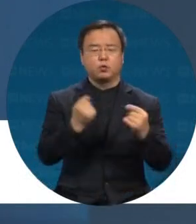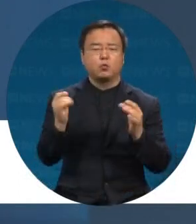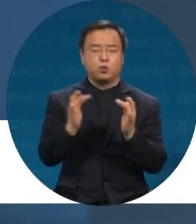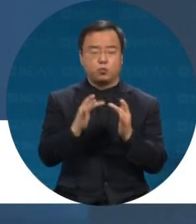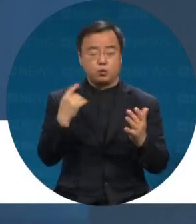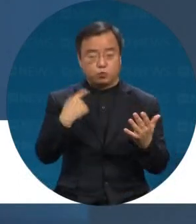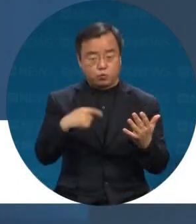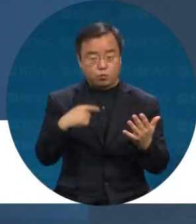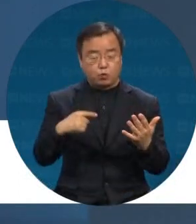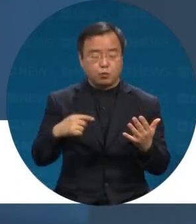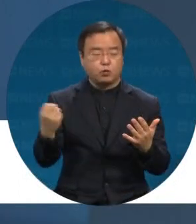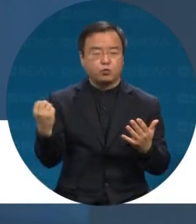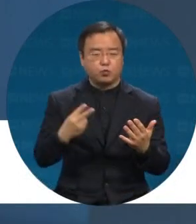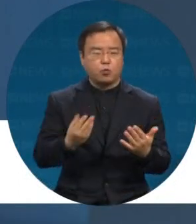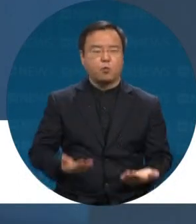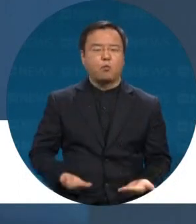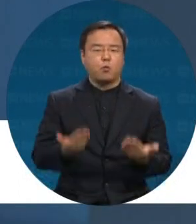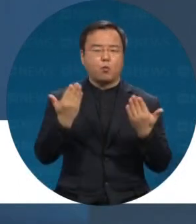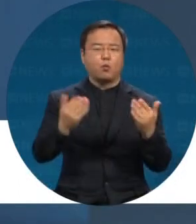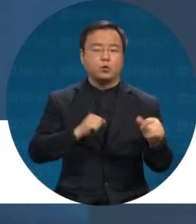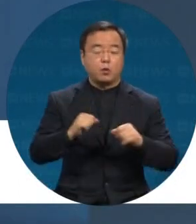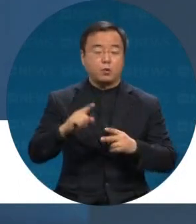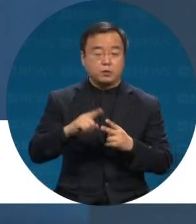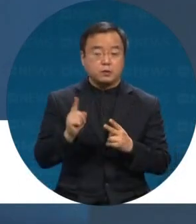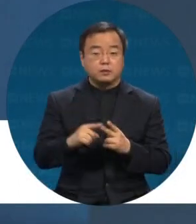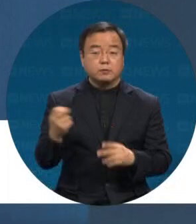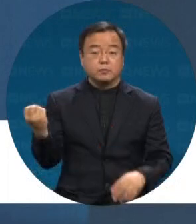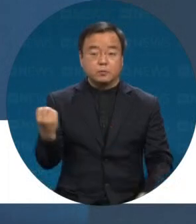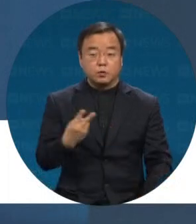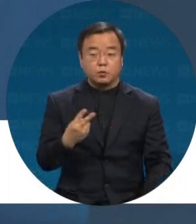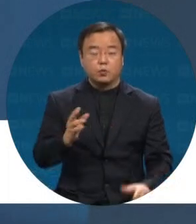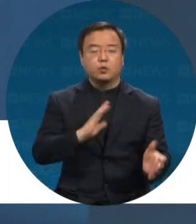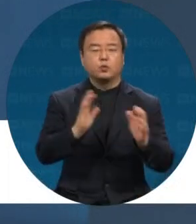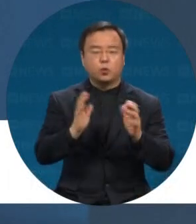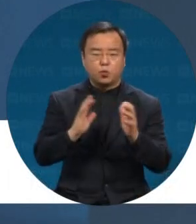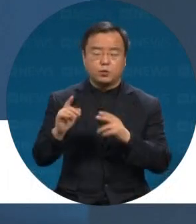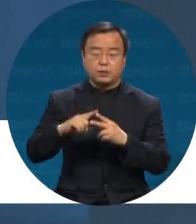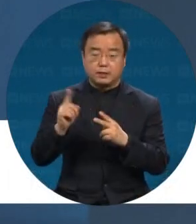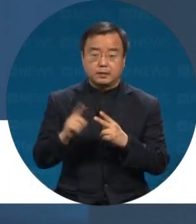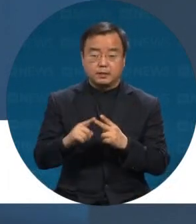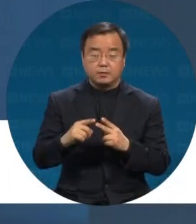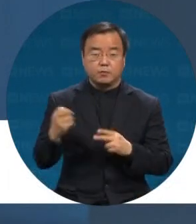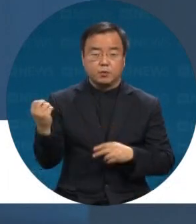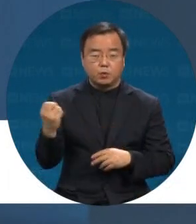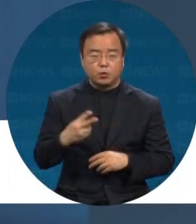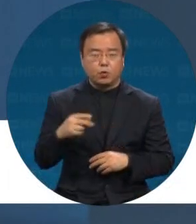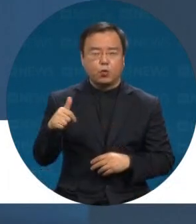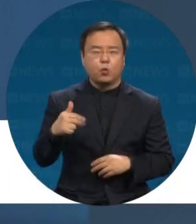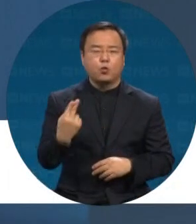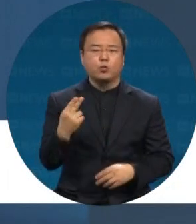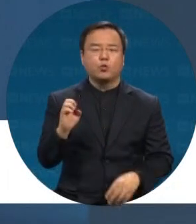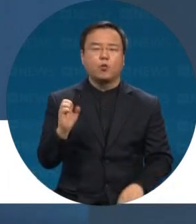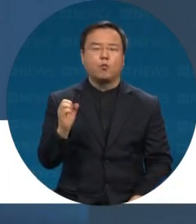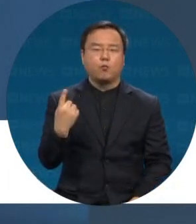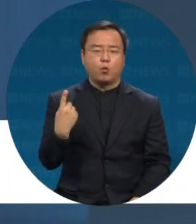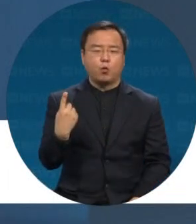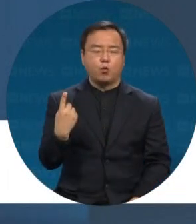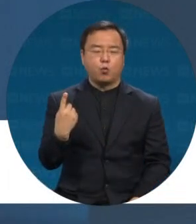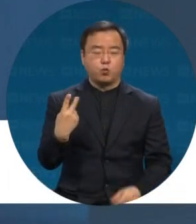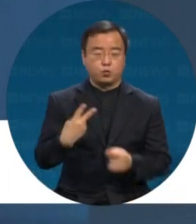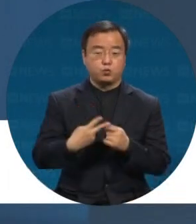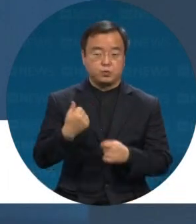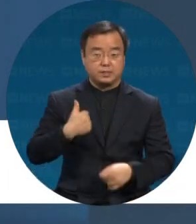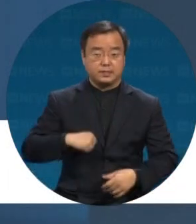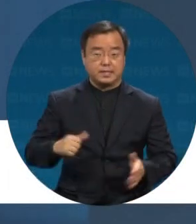운영을 하고 또 봉사활동이라든지 또 그 외에 포럼이라든지 또 교포 2세까지도 우리가 책임질